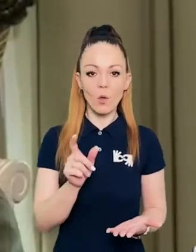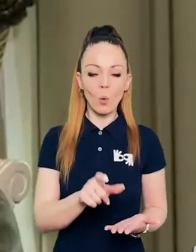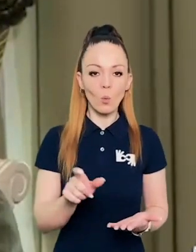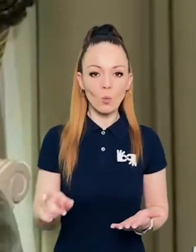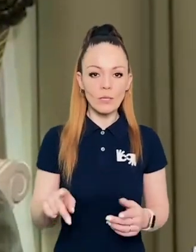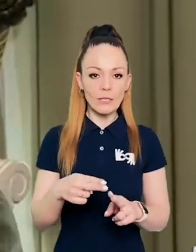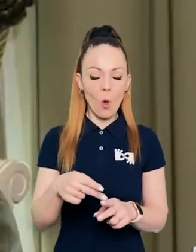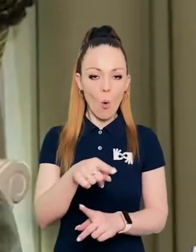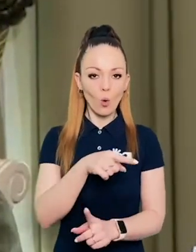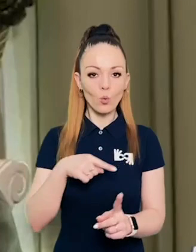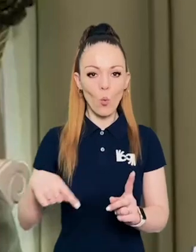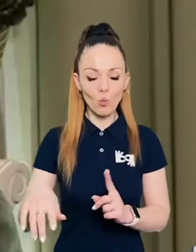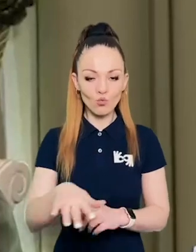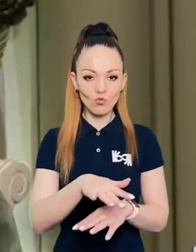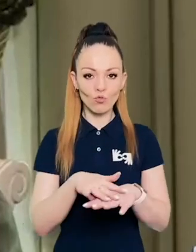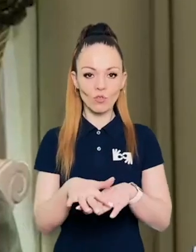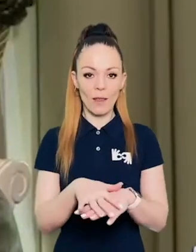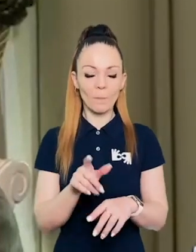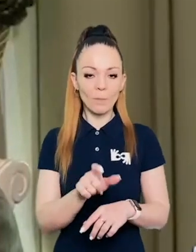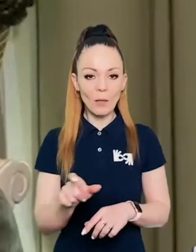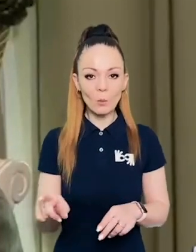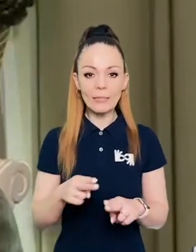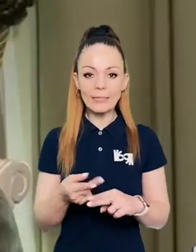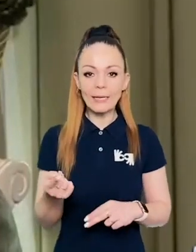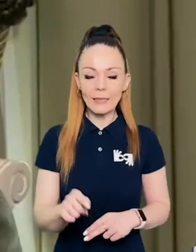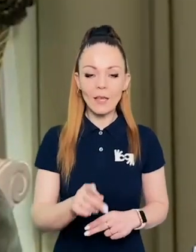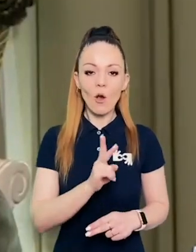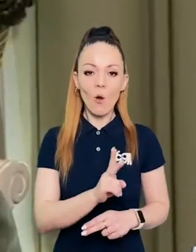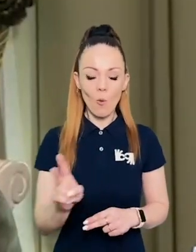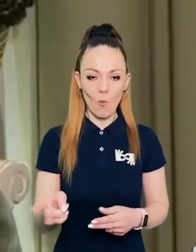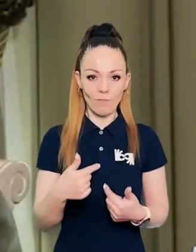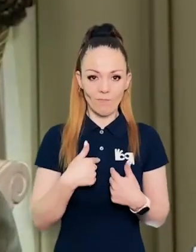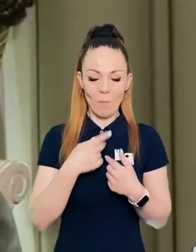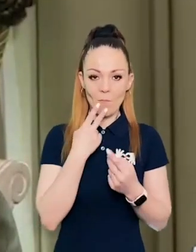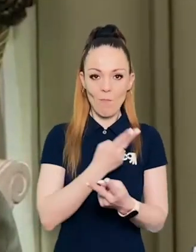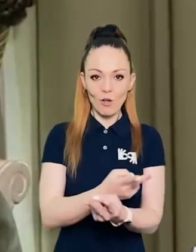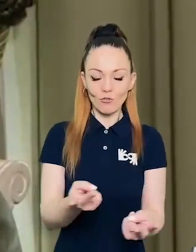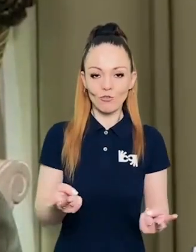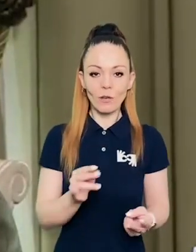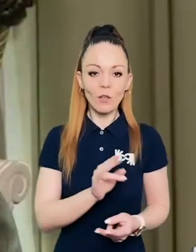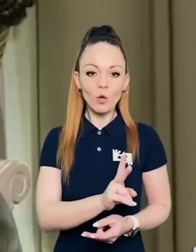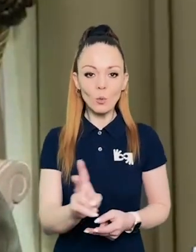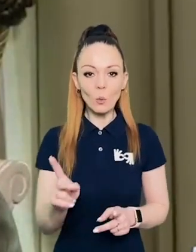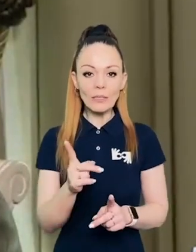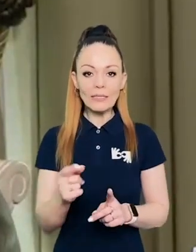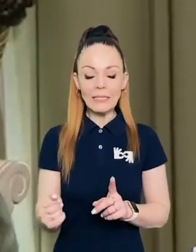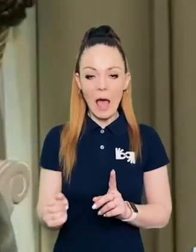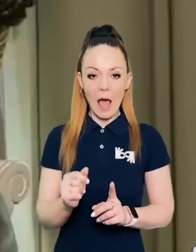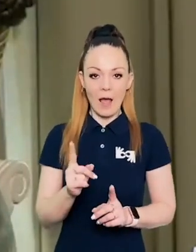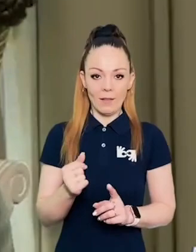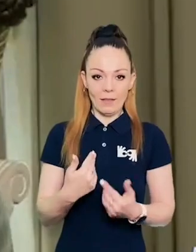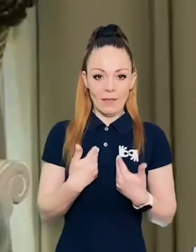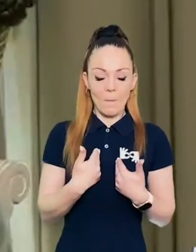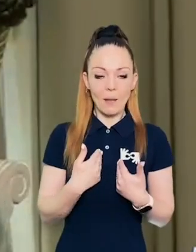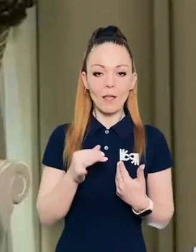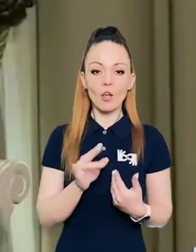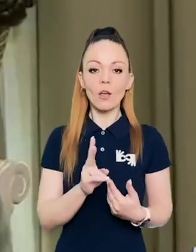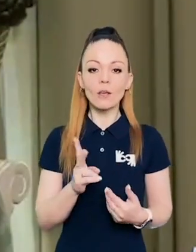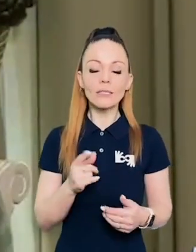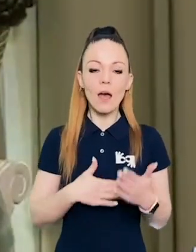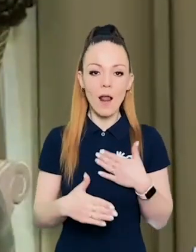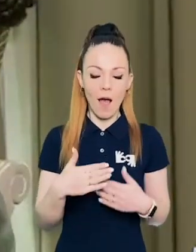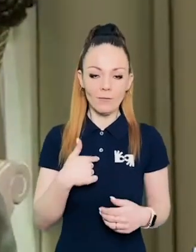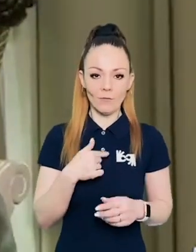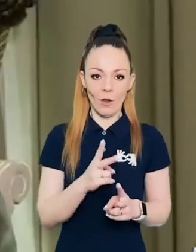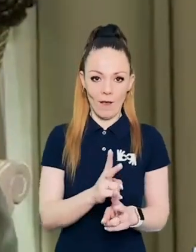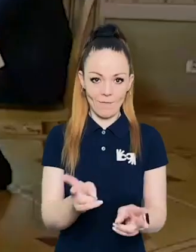люди – це оточення, люди – це ті, кого ти бачиш І хто за тебе і заради